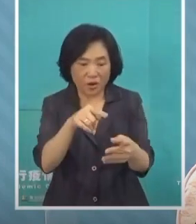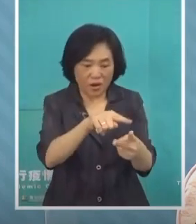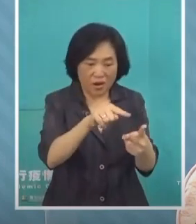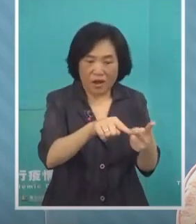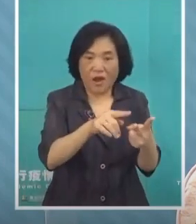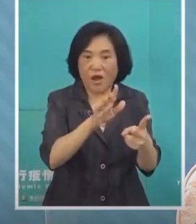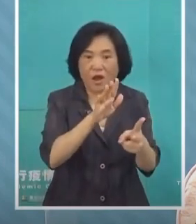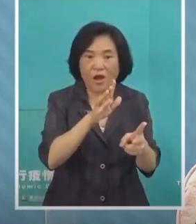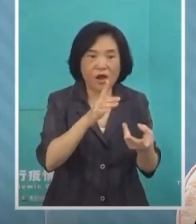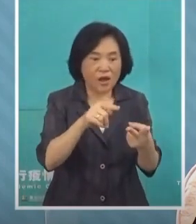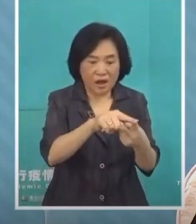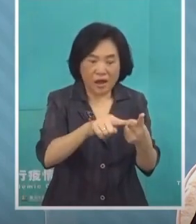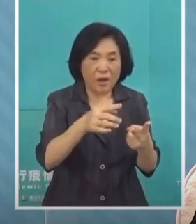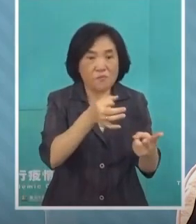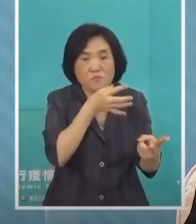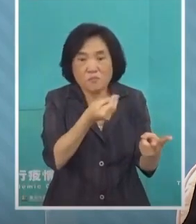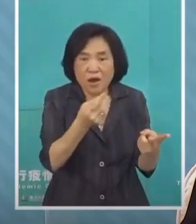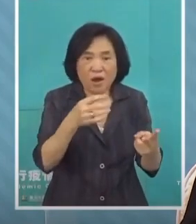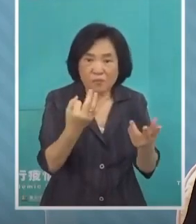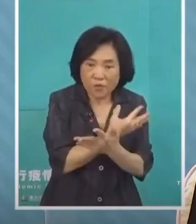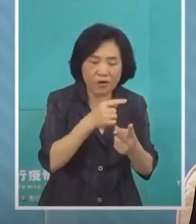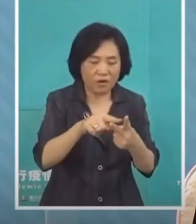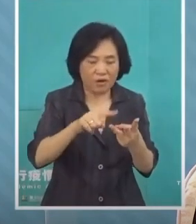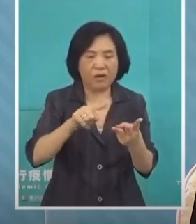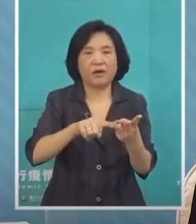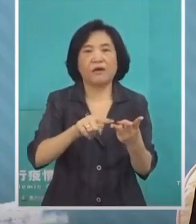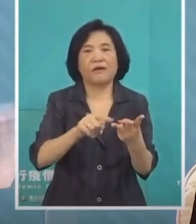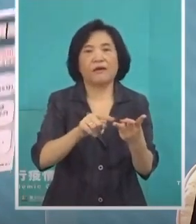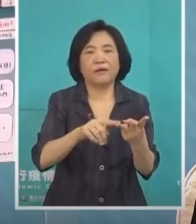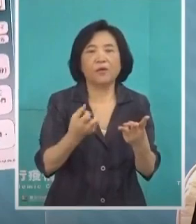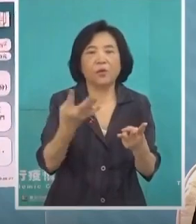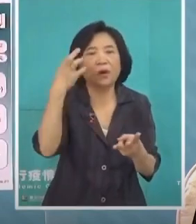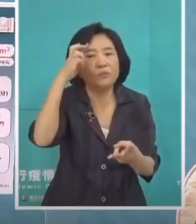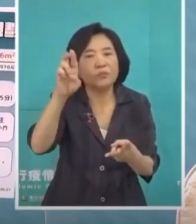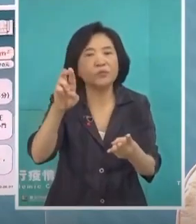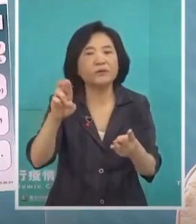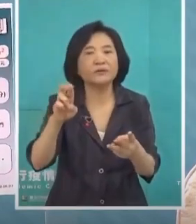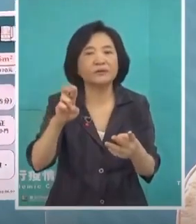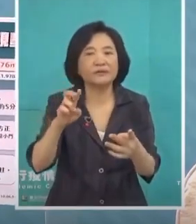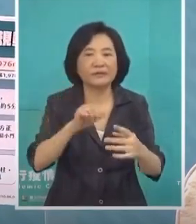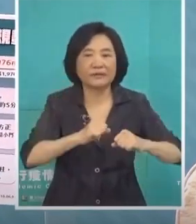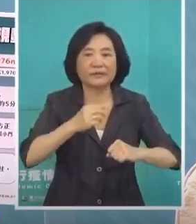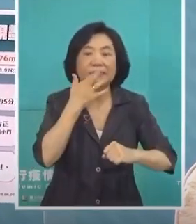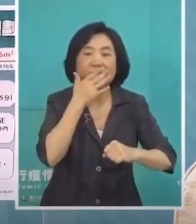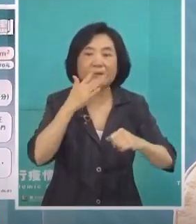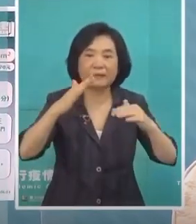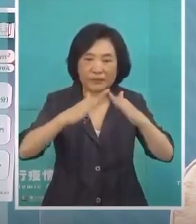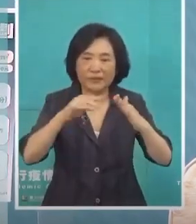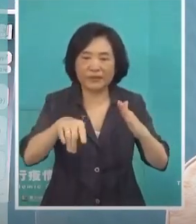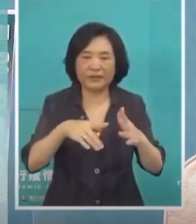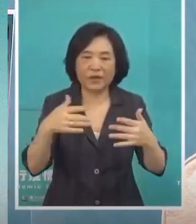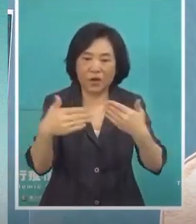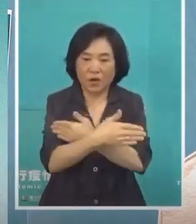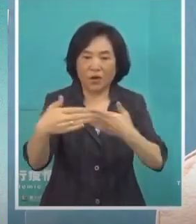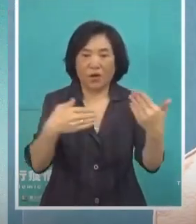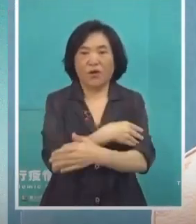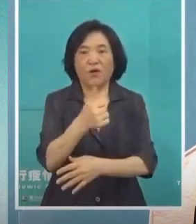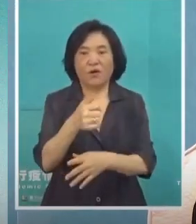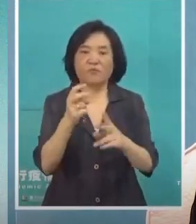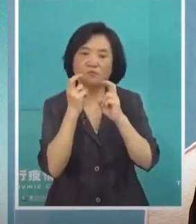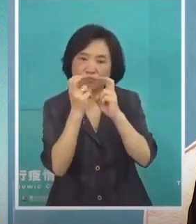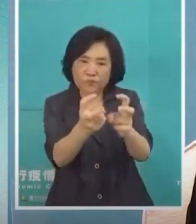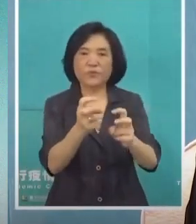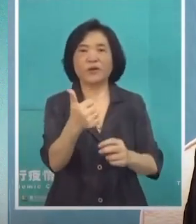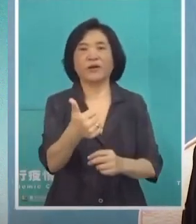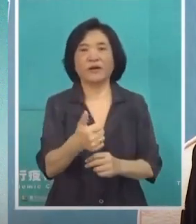我当然在目前看起来，花博是第一优先的，因为花博的交通你知道，到时候可以用捷运